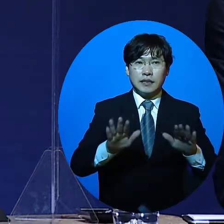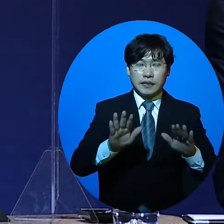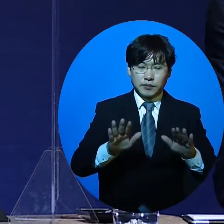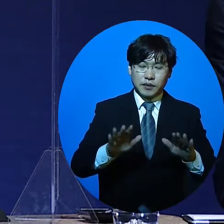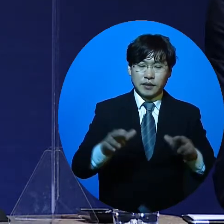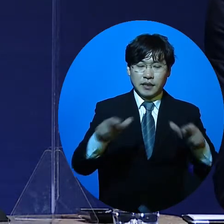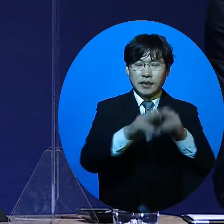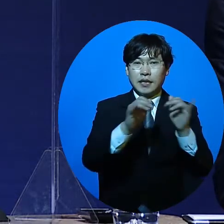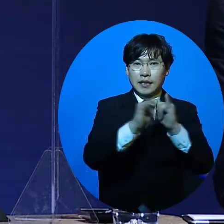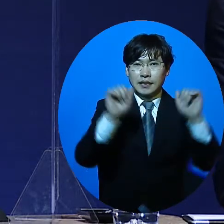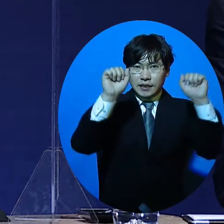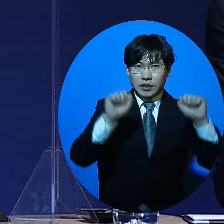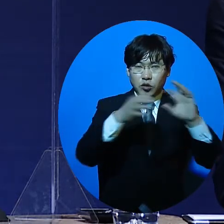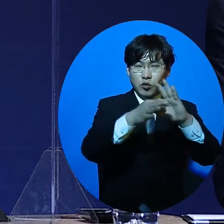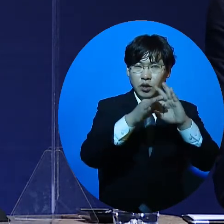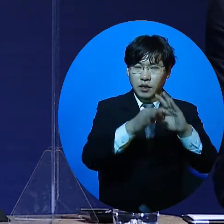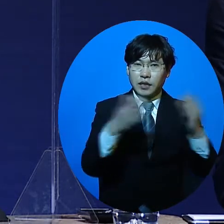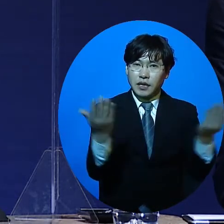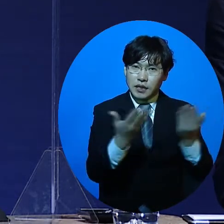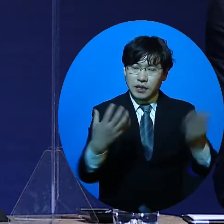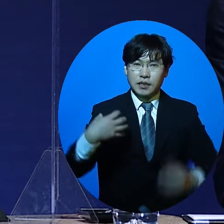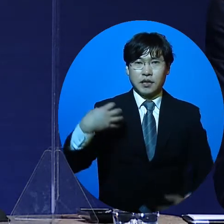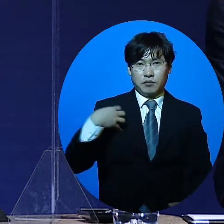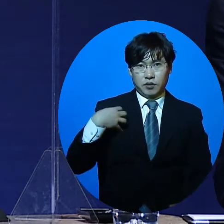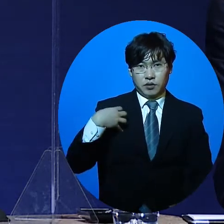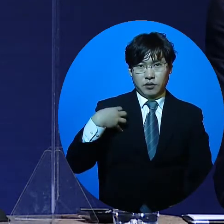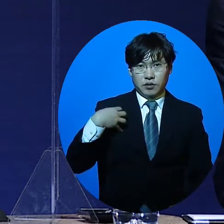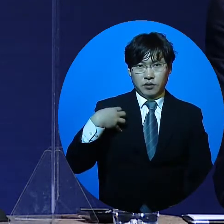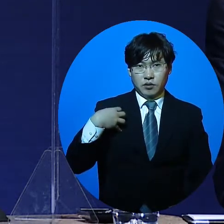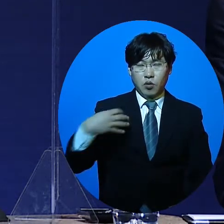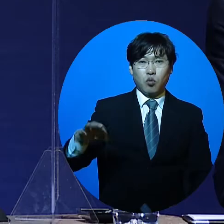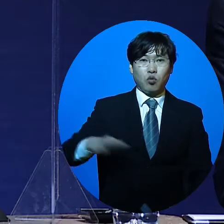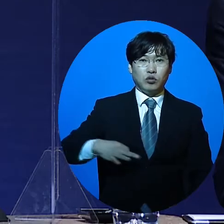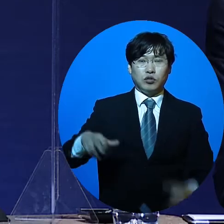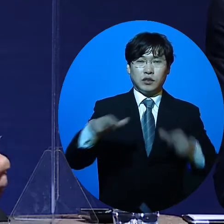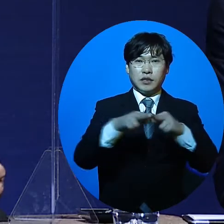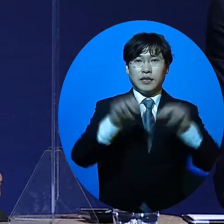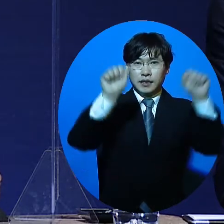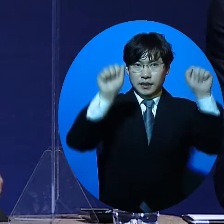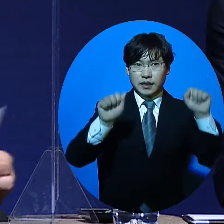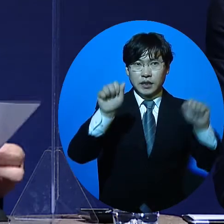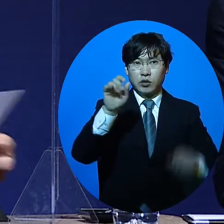우리 장애인 체육을 직접 관장하고 계시는 우리 원주시 장애인